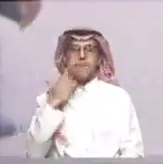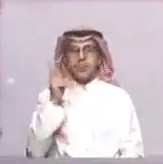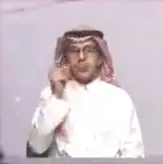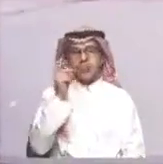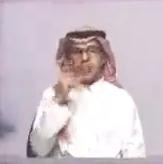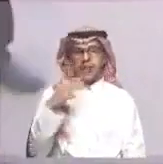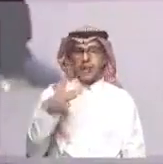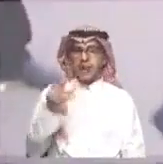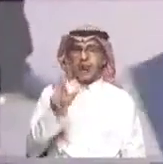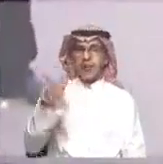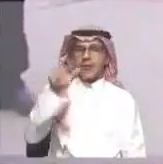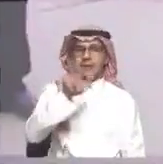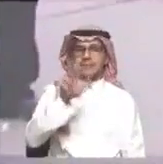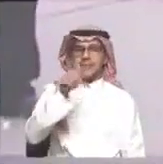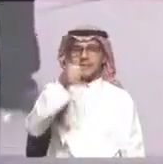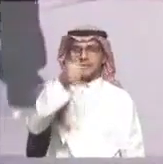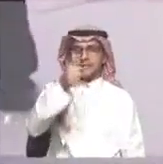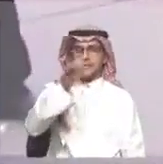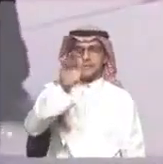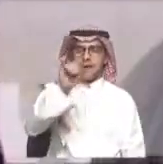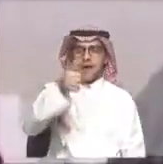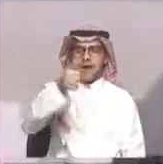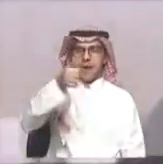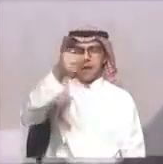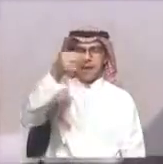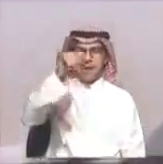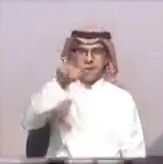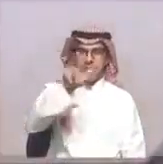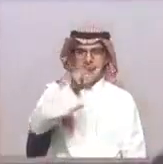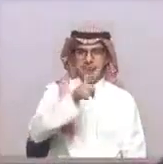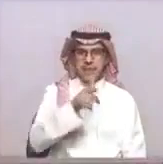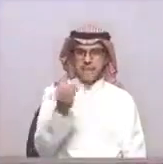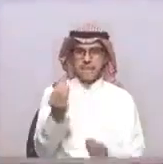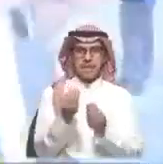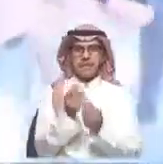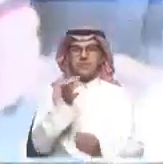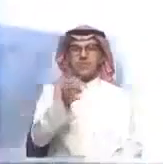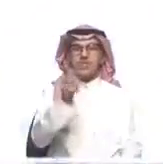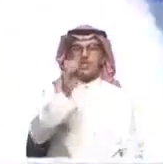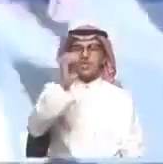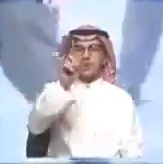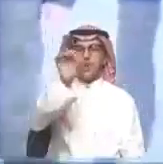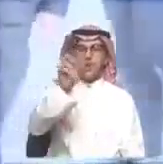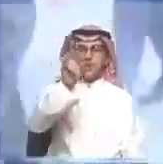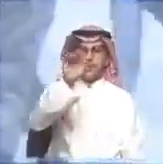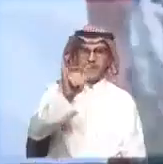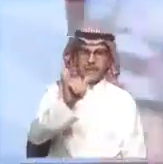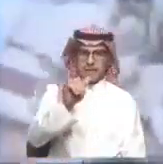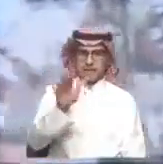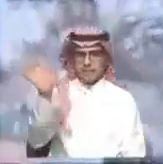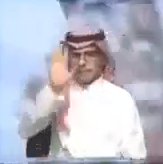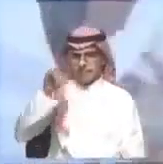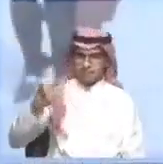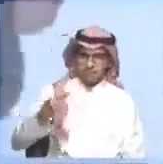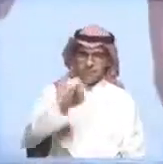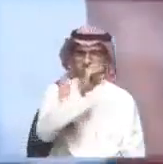فيما غادر فخامة الرئيس إسماعيل عمر جيلة رئيس جمهورية جيبوتي والوفد المرافق له، كما غادر جلالة